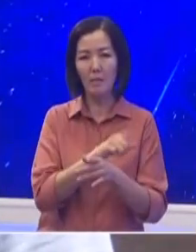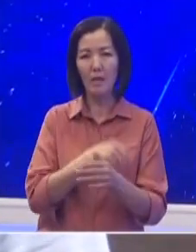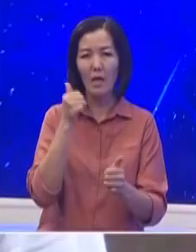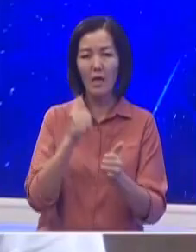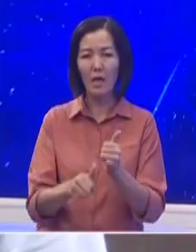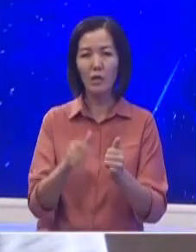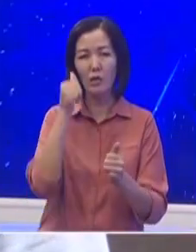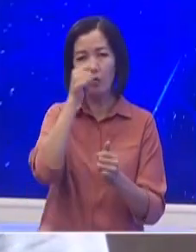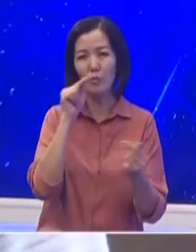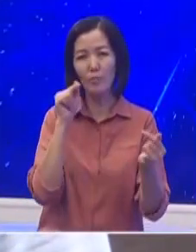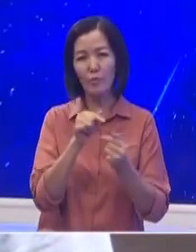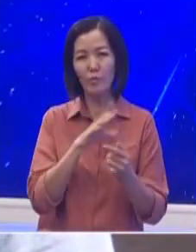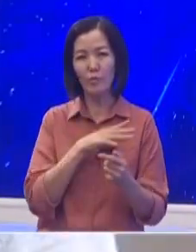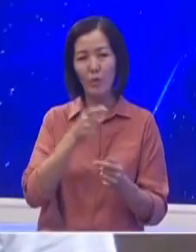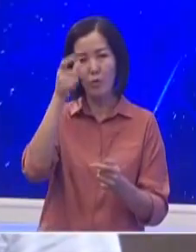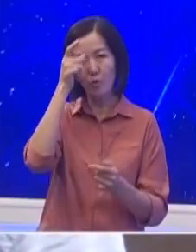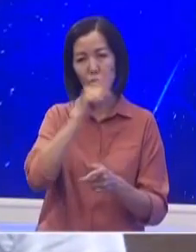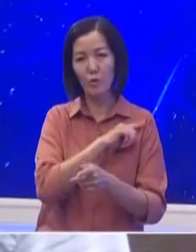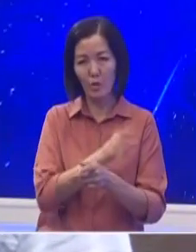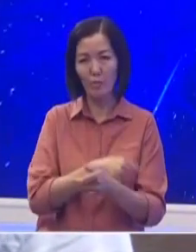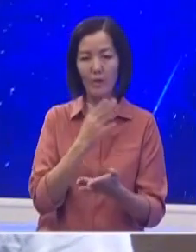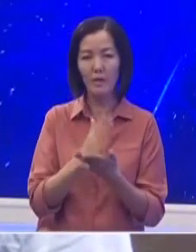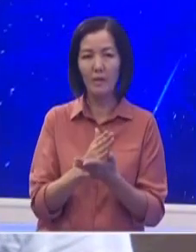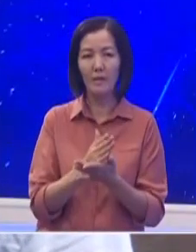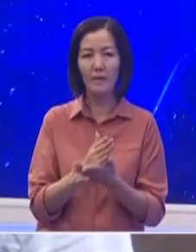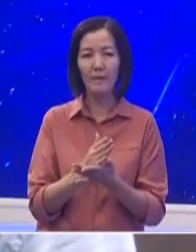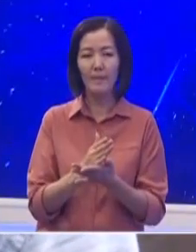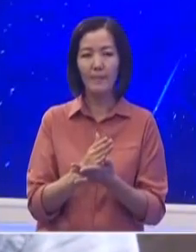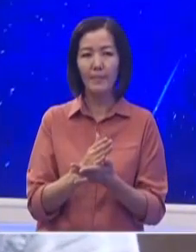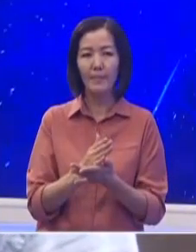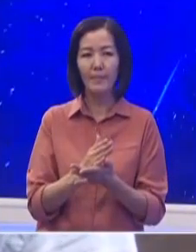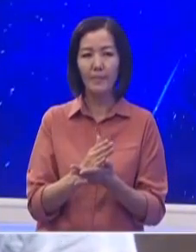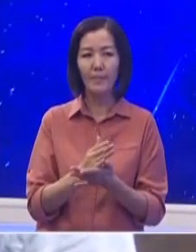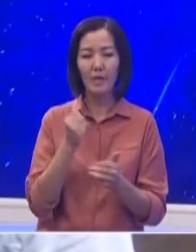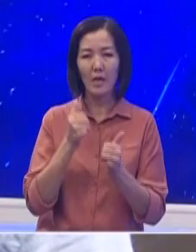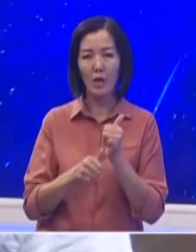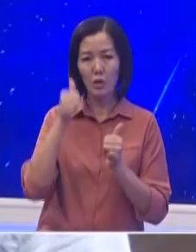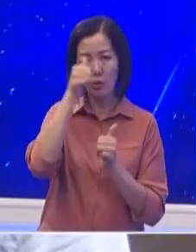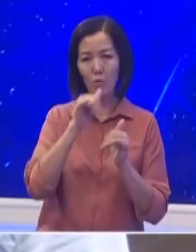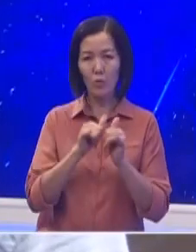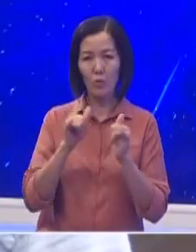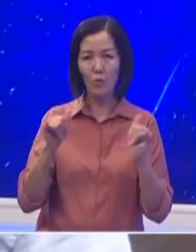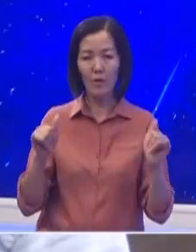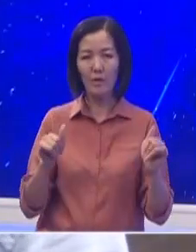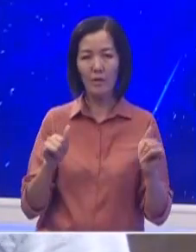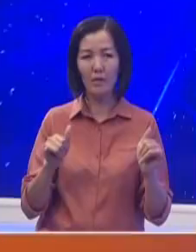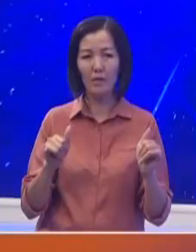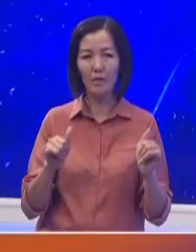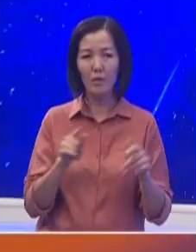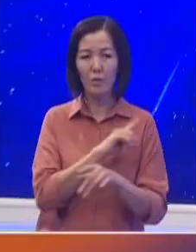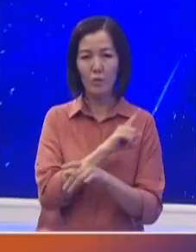мемлекетімен әйтеуір кездесем. Түріктер де мықты. Ал енді одан да басқа жаңағындай жылдан жылға көбейіп, жылдан жылға дамып келе жатқан күшейіп